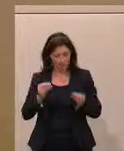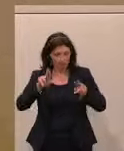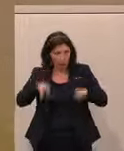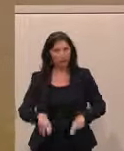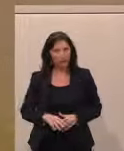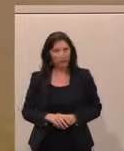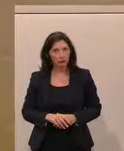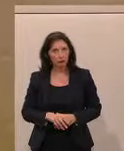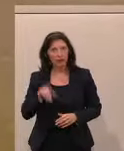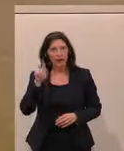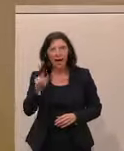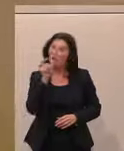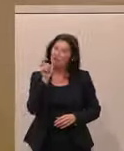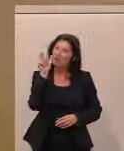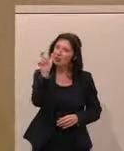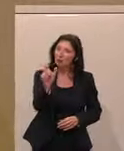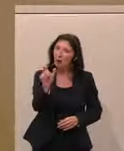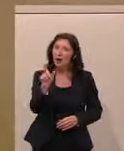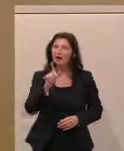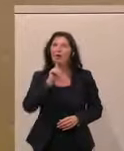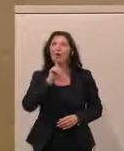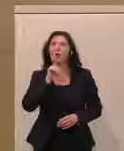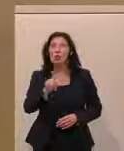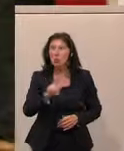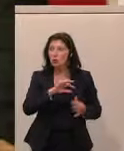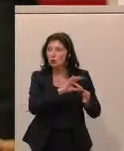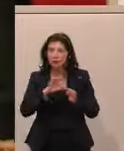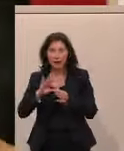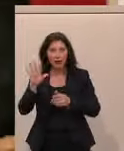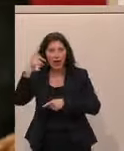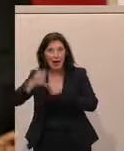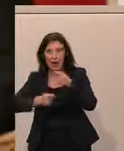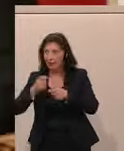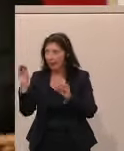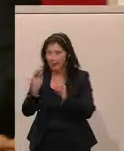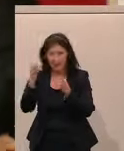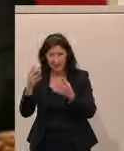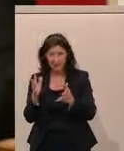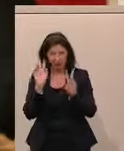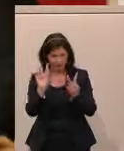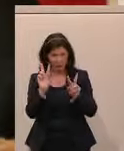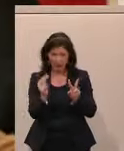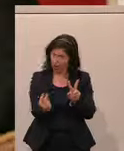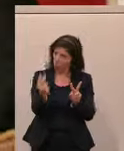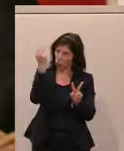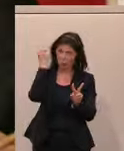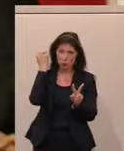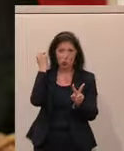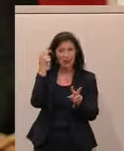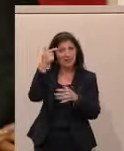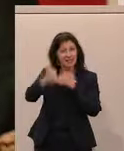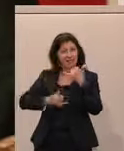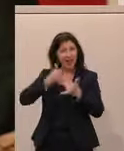treffende Bezeichnung zielt aber nur auf die Tatsächlichkeit Ihres Handelns. Lässt man nämlich Revue passieren, was Sie in den letzten beiden